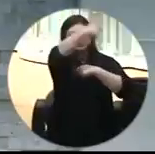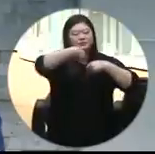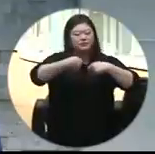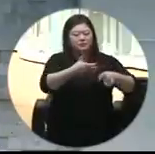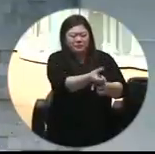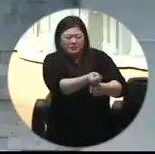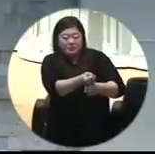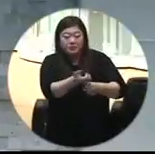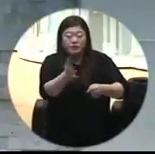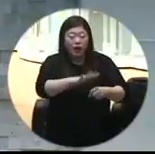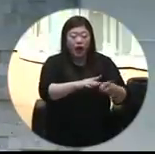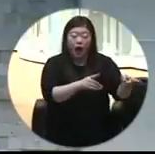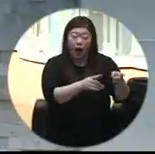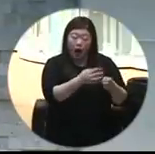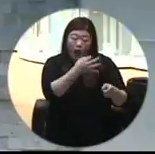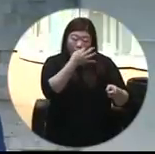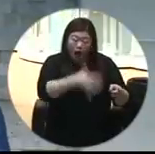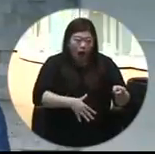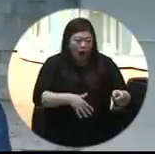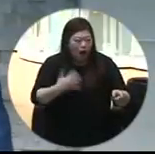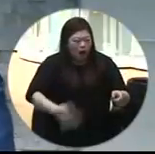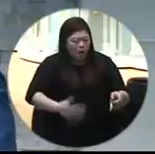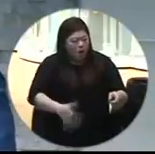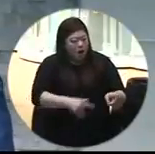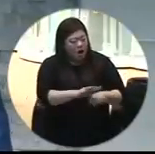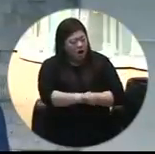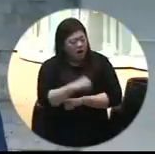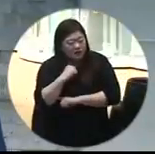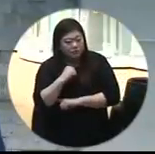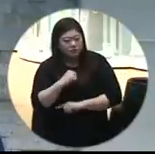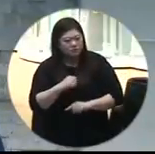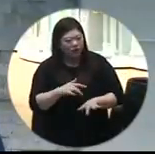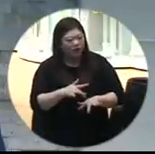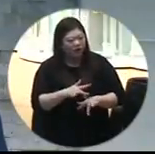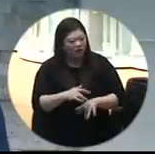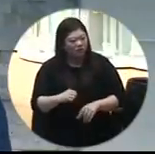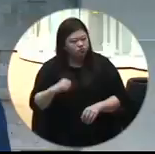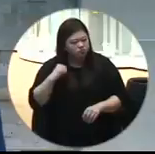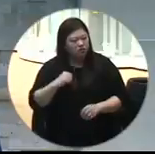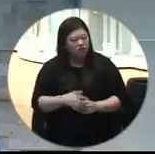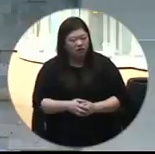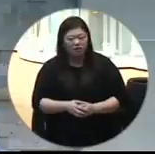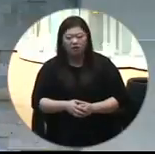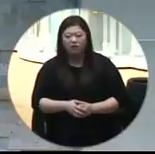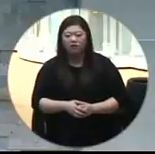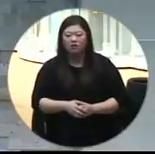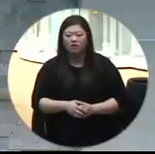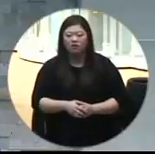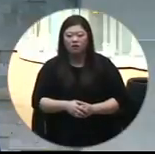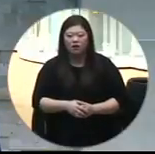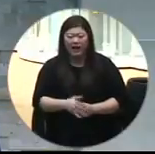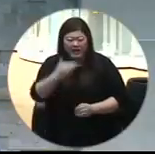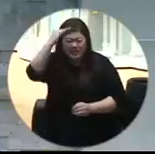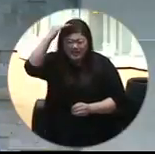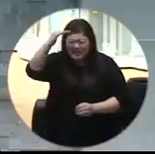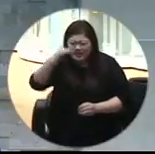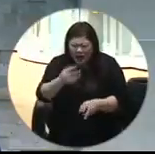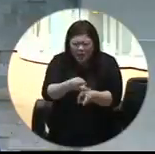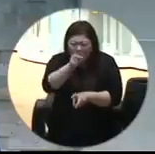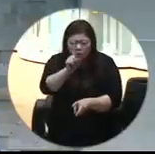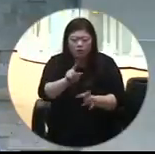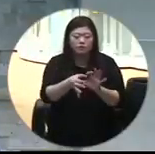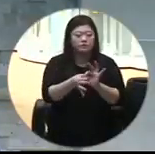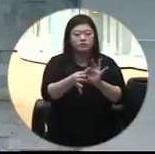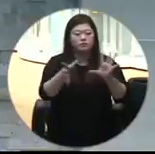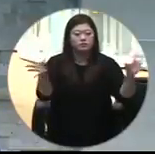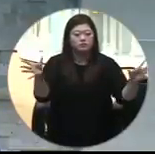감당을 못하면 힘이 세더라. 아, 귀신이 엄청 힘이 세구나. 발악을 하더라. 자, 이